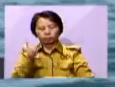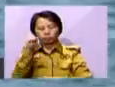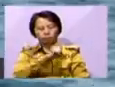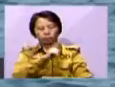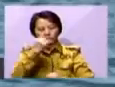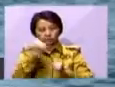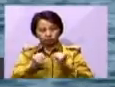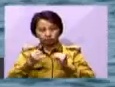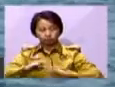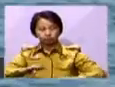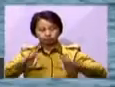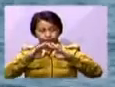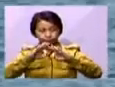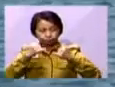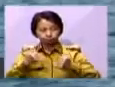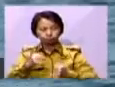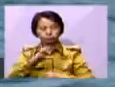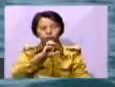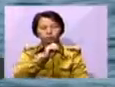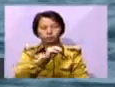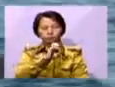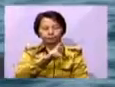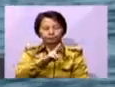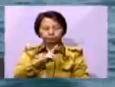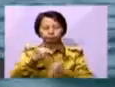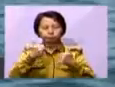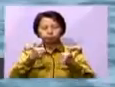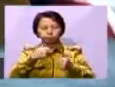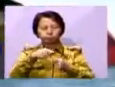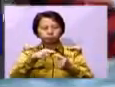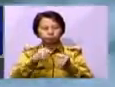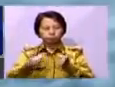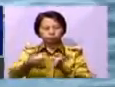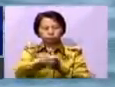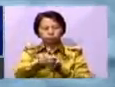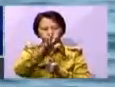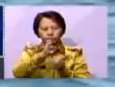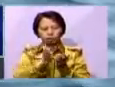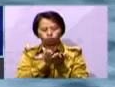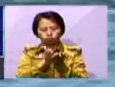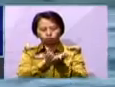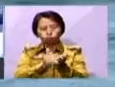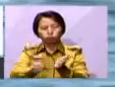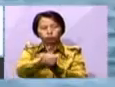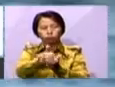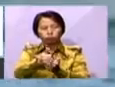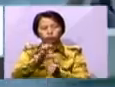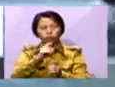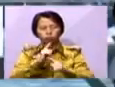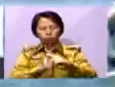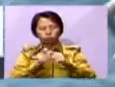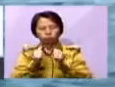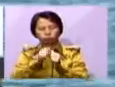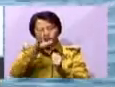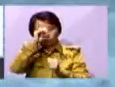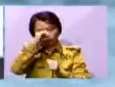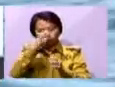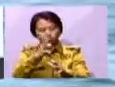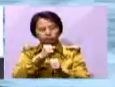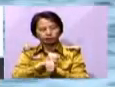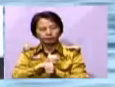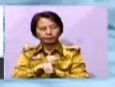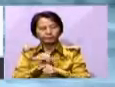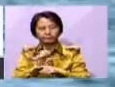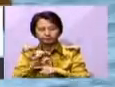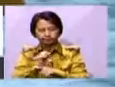terakhir pertandingan. Muhammad Fauzi Kaman Shah bercemerlang apabila menewaskan 5 pelayar lain dalam acara optimis lelaki untuk meraih